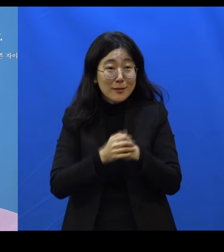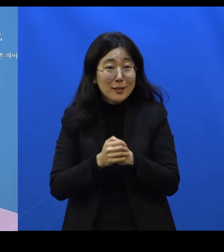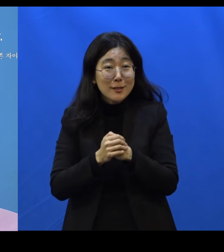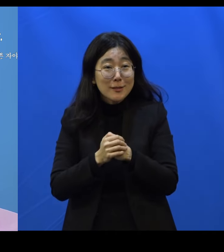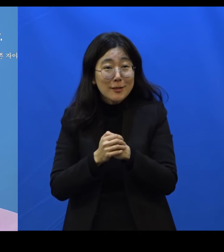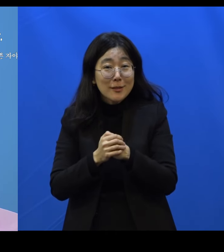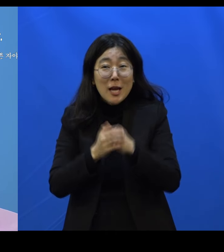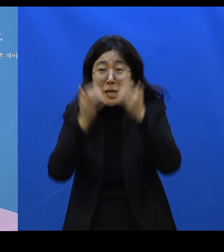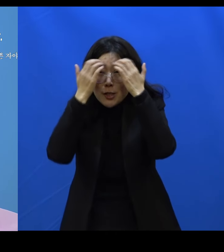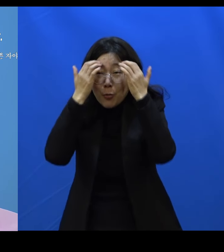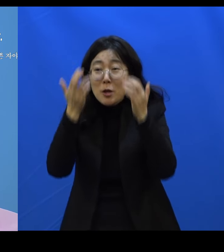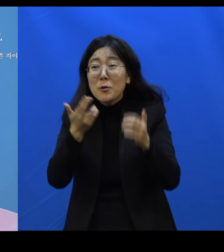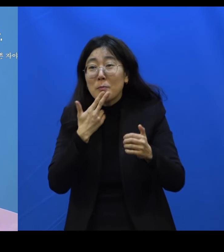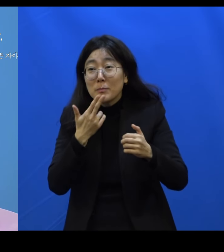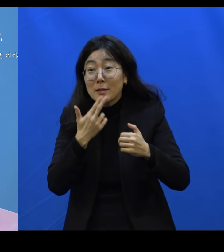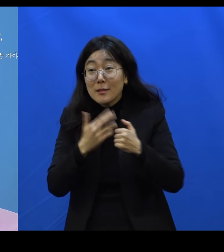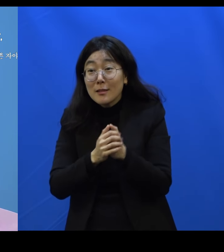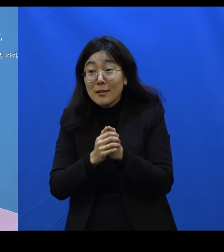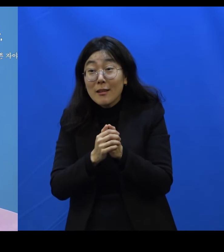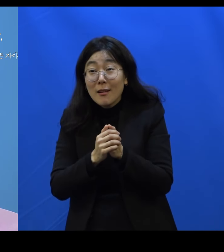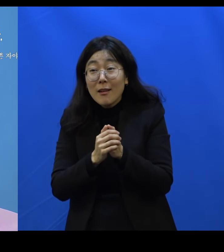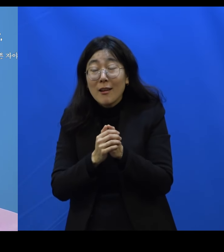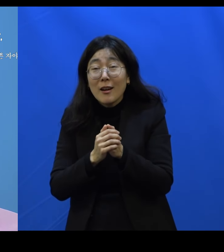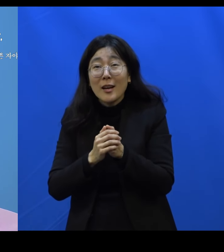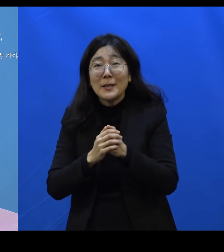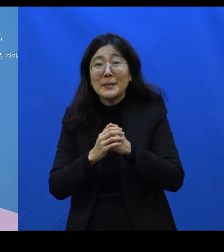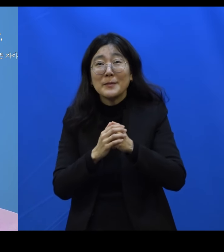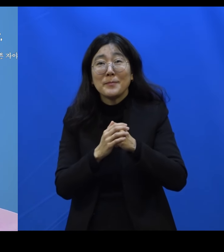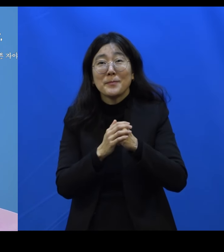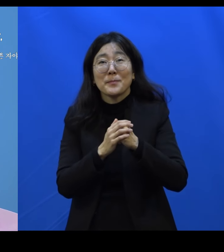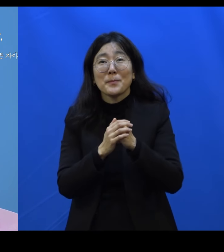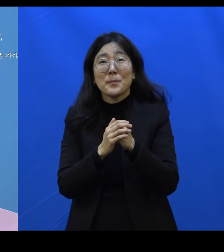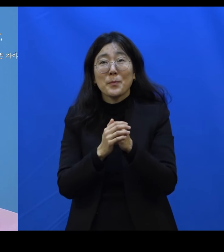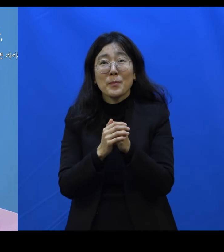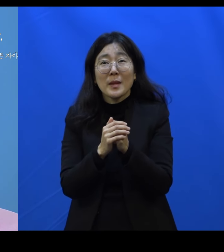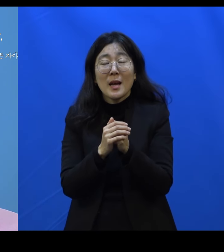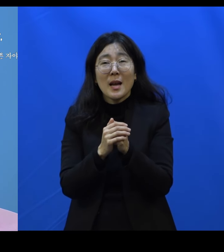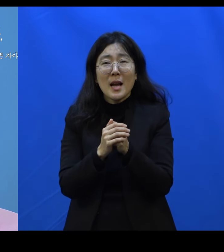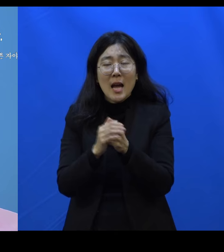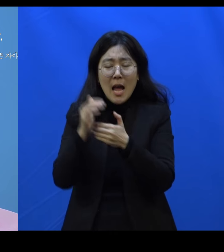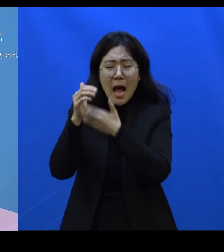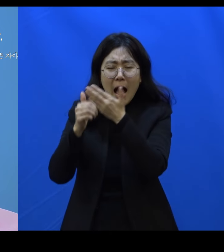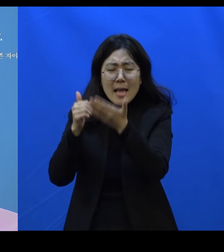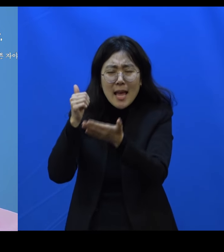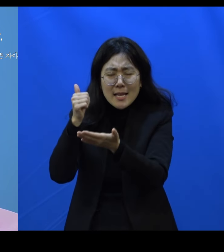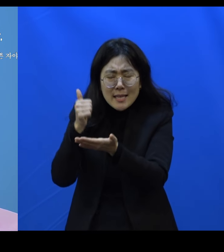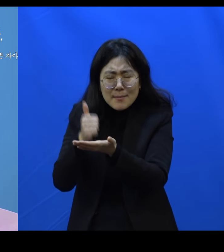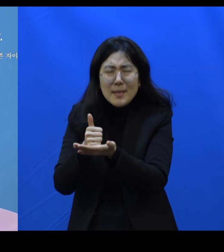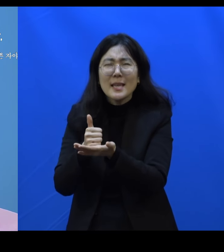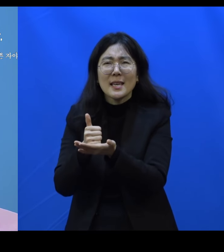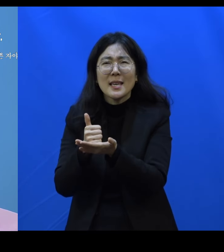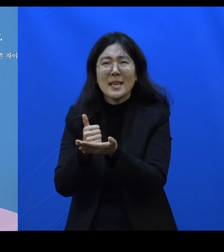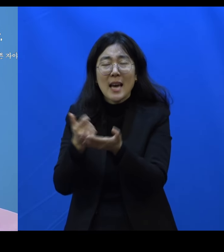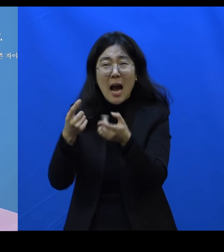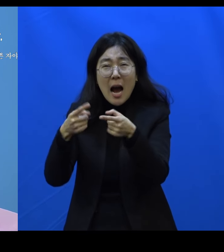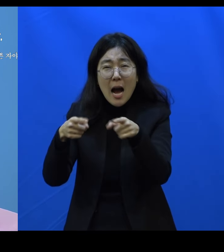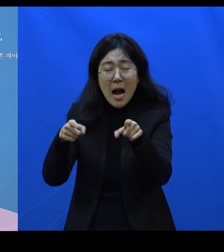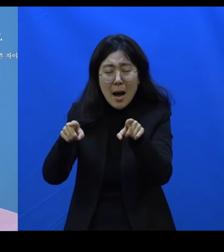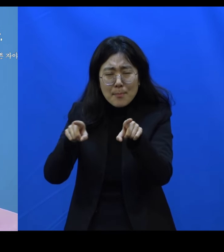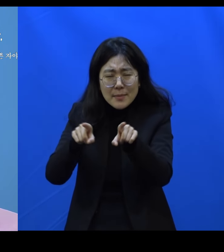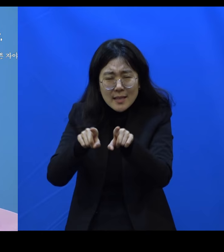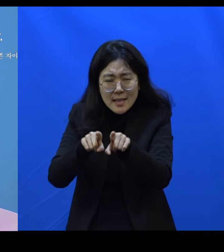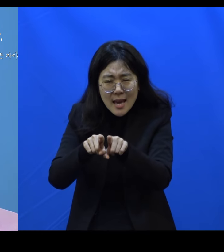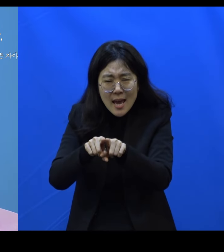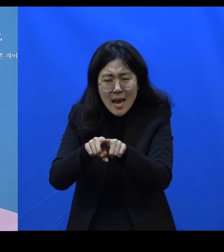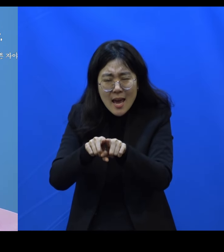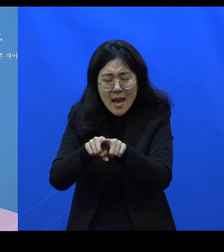그것은 시련이 없다는 뜻이 아닙니다. 하나님의 부재로 인해 떨고 힘들어한 일은 없다는 거예요. 하나님과의 새로운